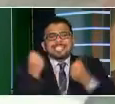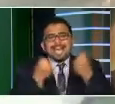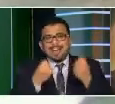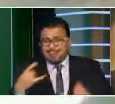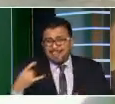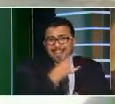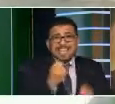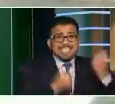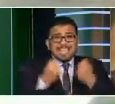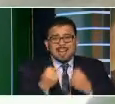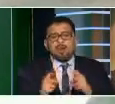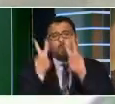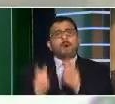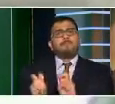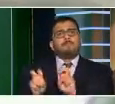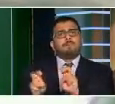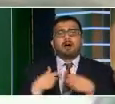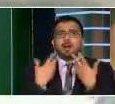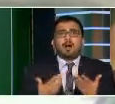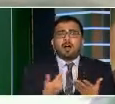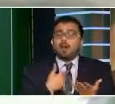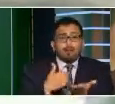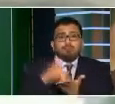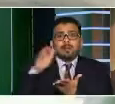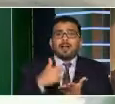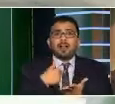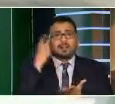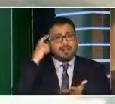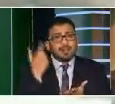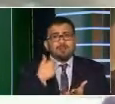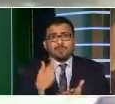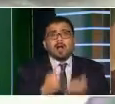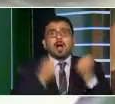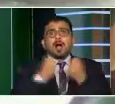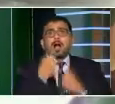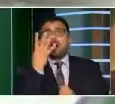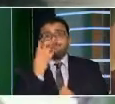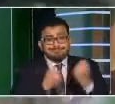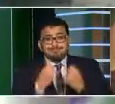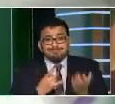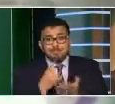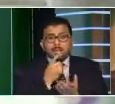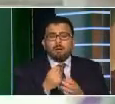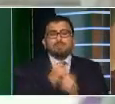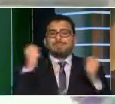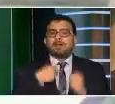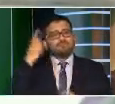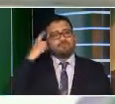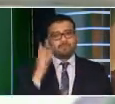أي إنسان يخرج القنصي. أمس قنصوا على 4 سيارات داخل هنا فالق